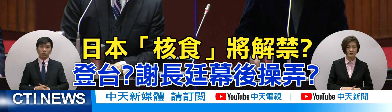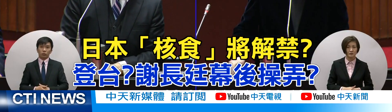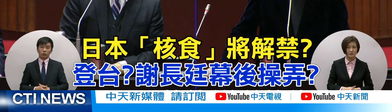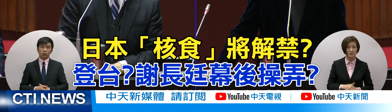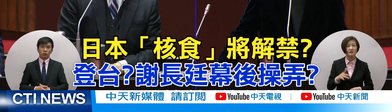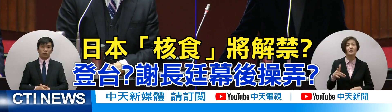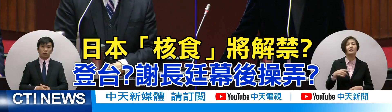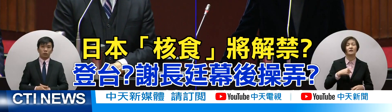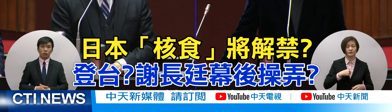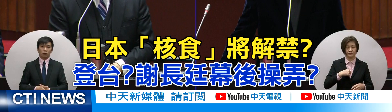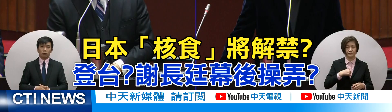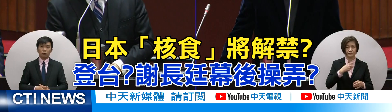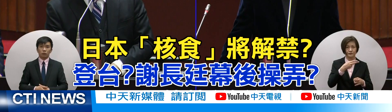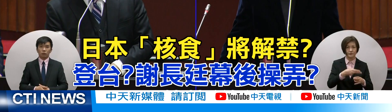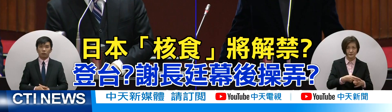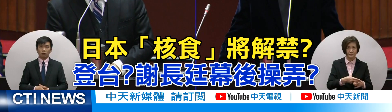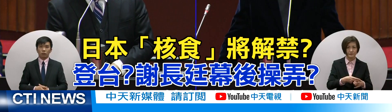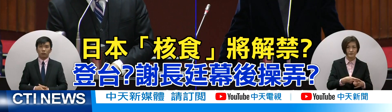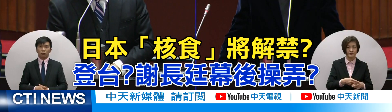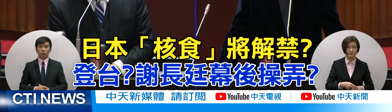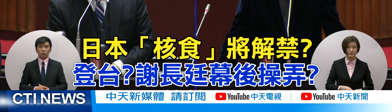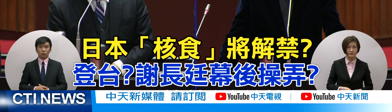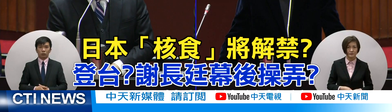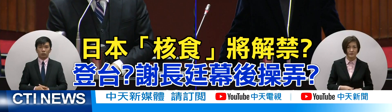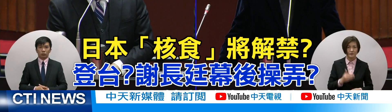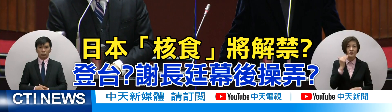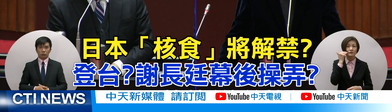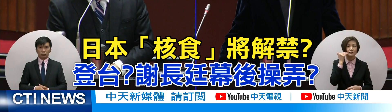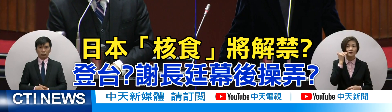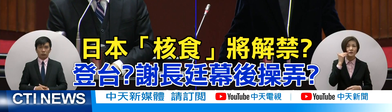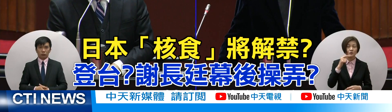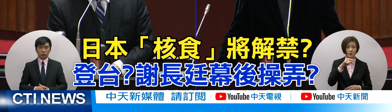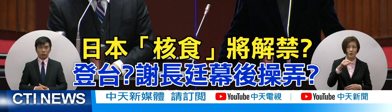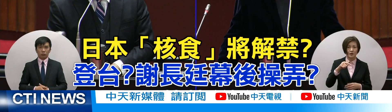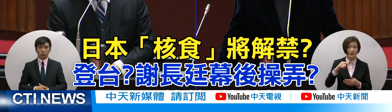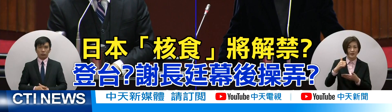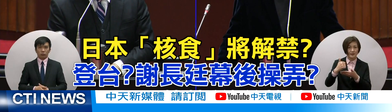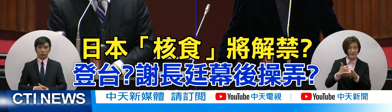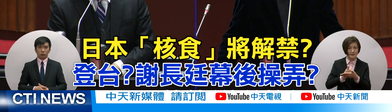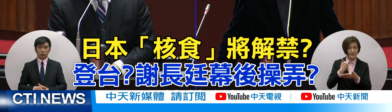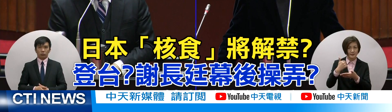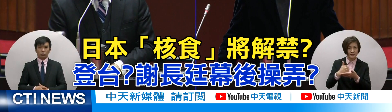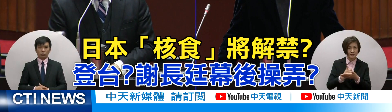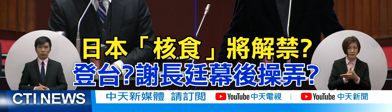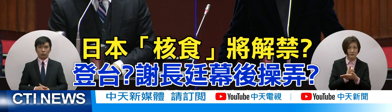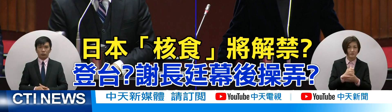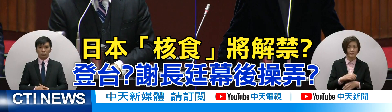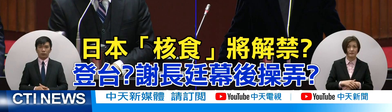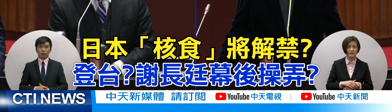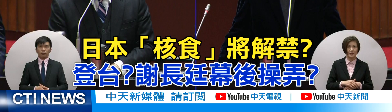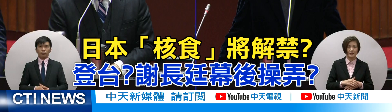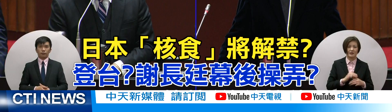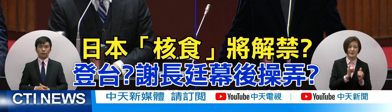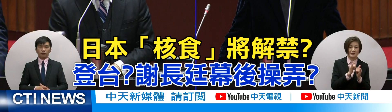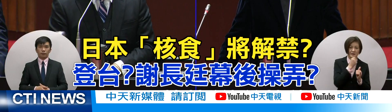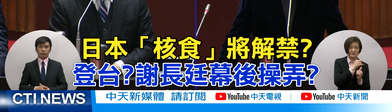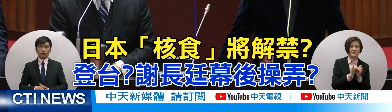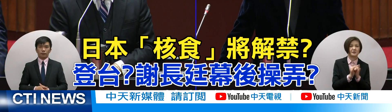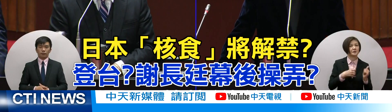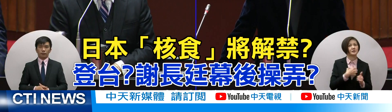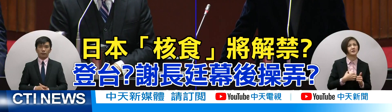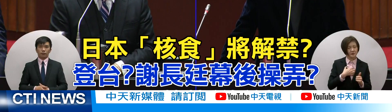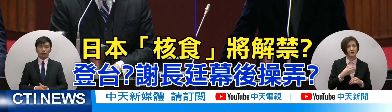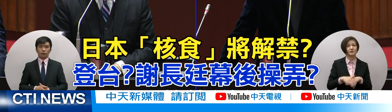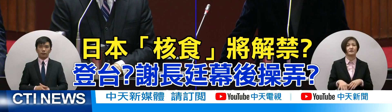我相信呐，哈，我相信，如果说你们进来，一定会有另外一波民怨。